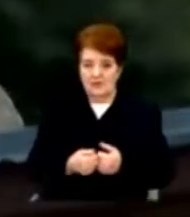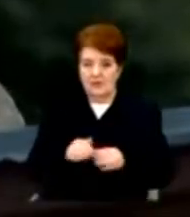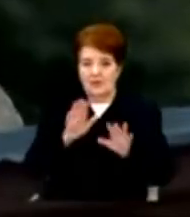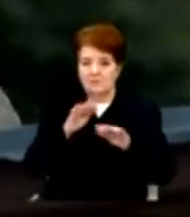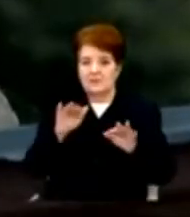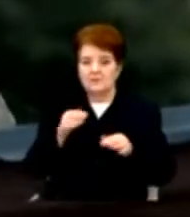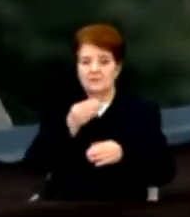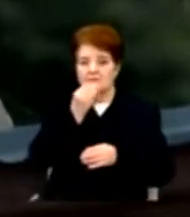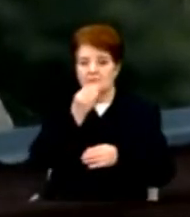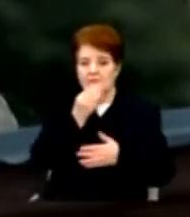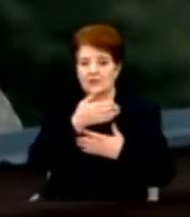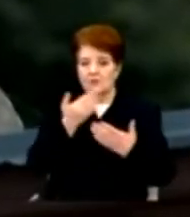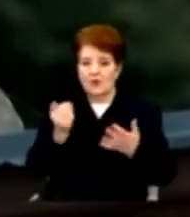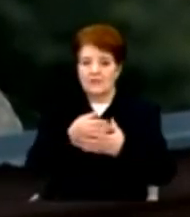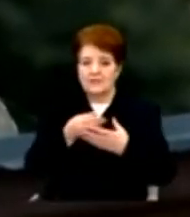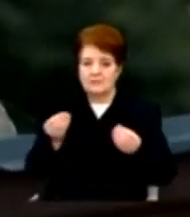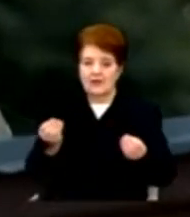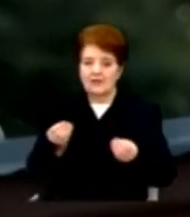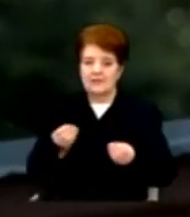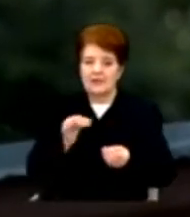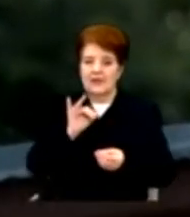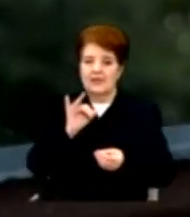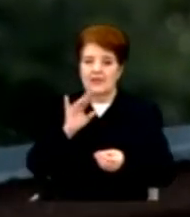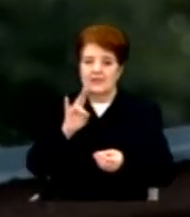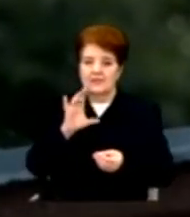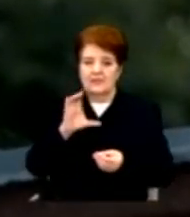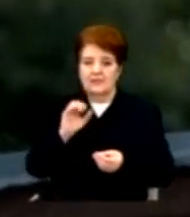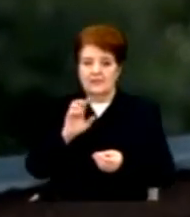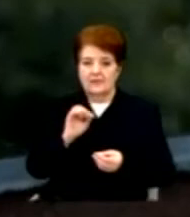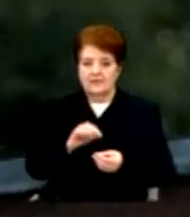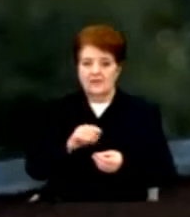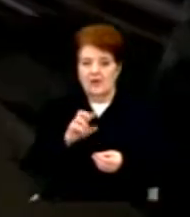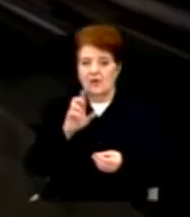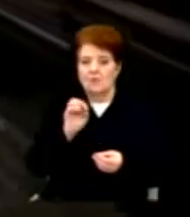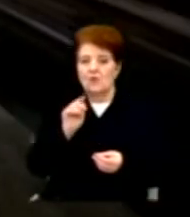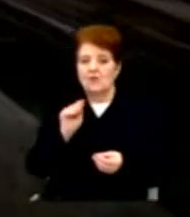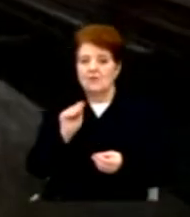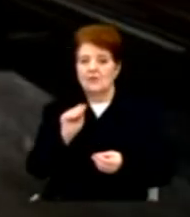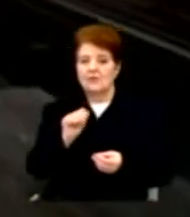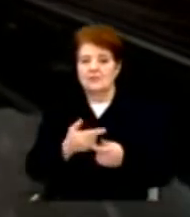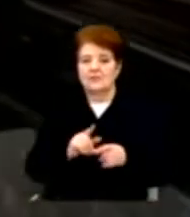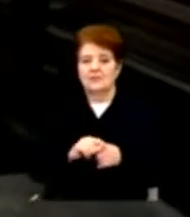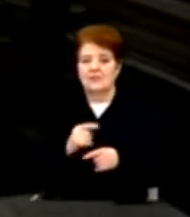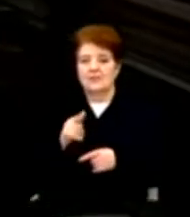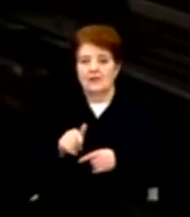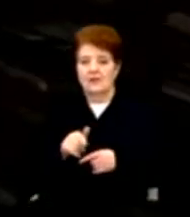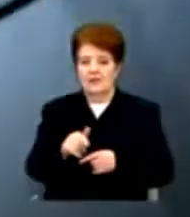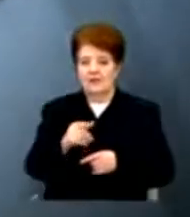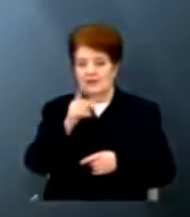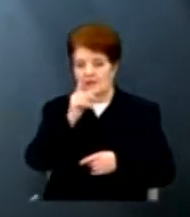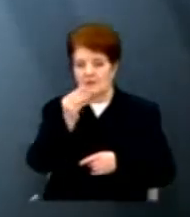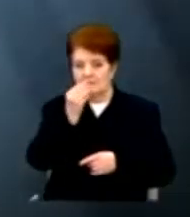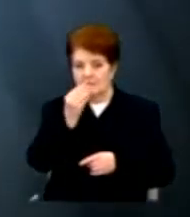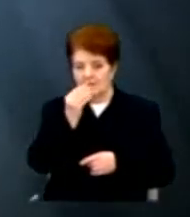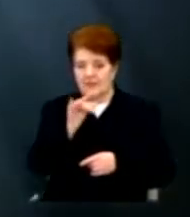mai au surse de hrană din cauza dispariției insectelor. Cu ani de zile în urmă, bufnițele pitice puteau găsi viermi, greieri și diverse insecte.